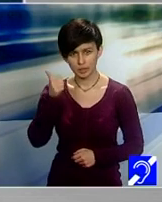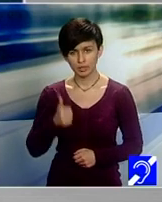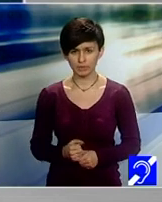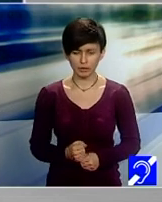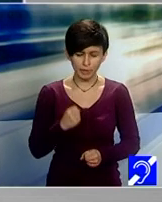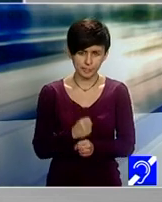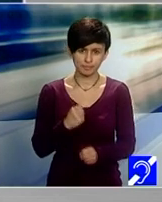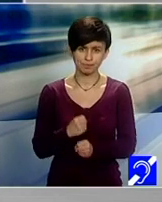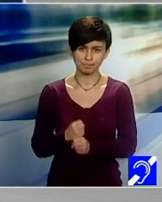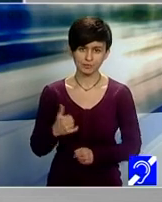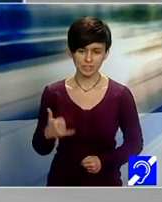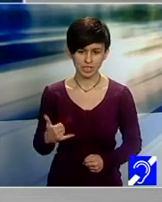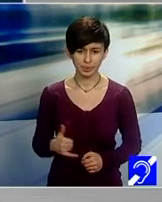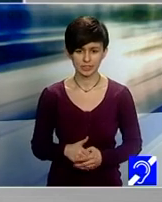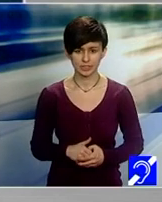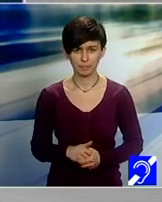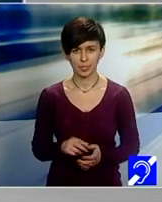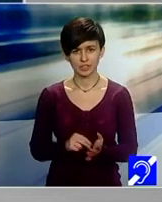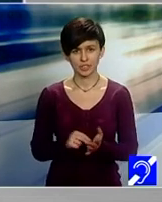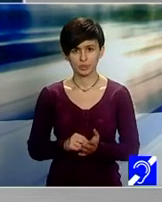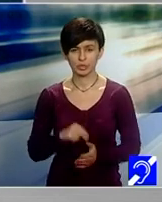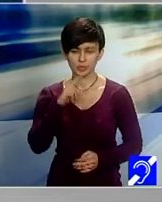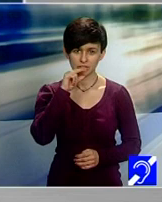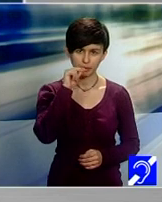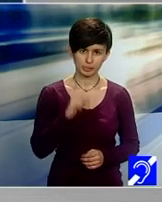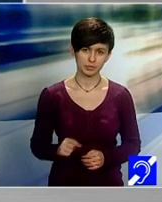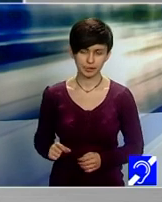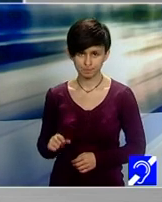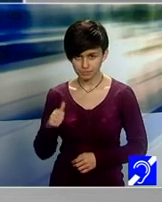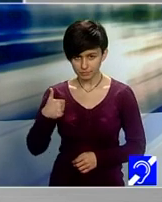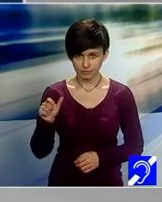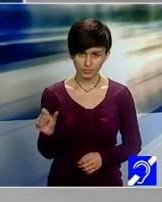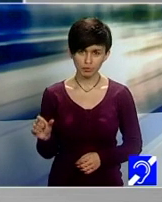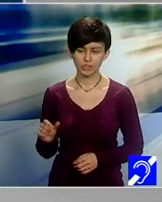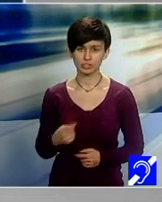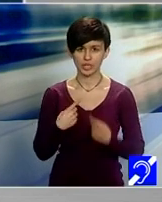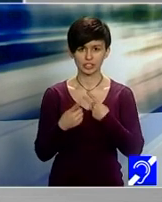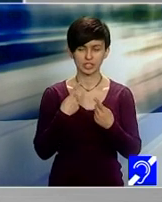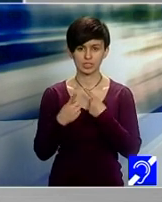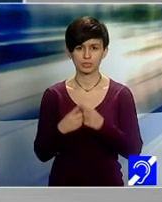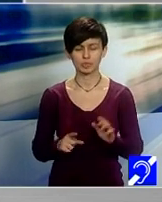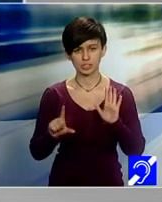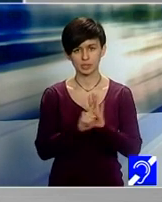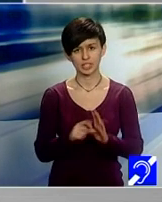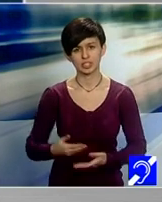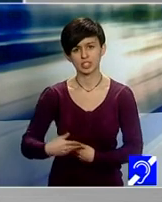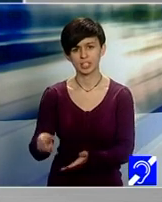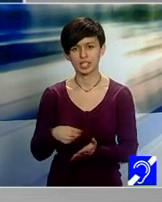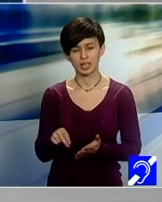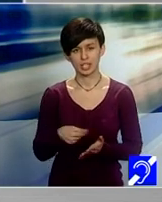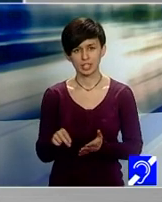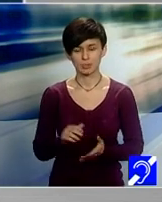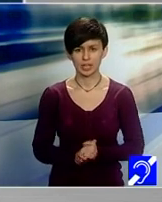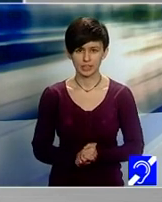astăzi și eu îți propun să trecem la prima temă și să discutăm despre legea dării în plată, care